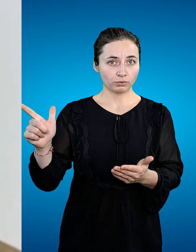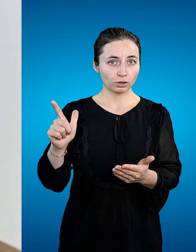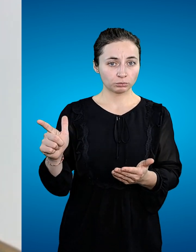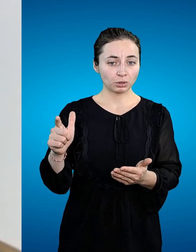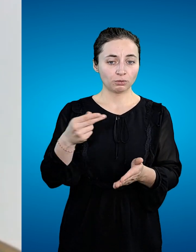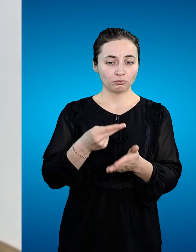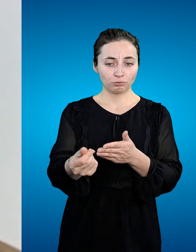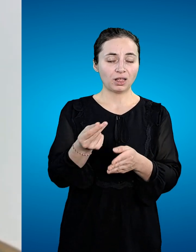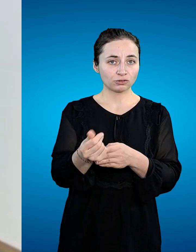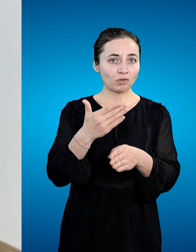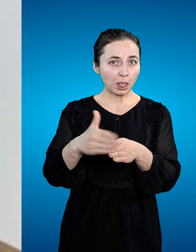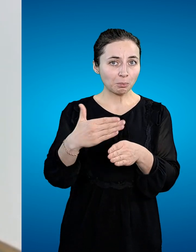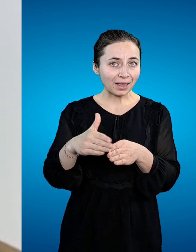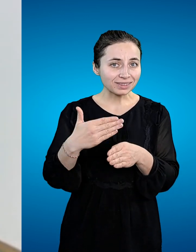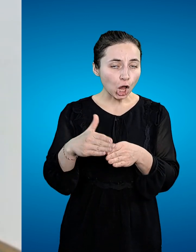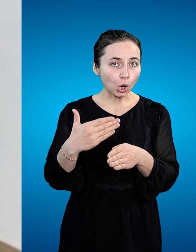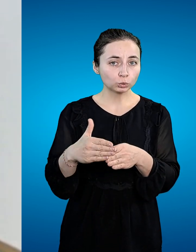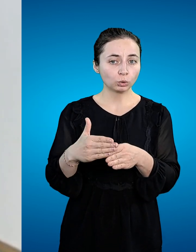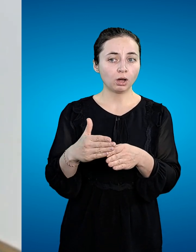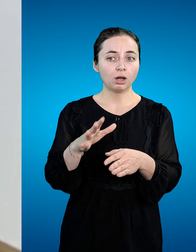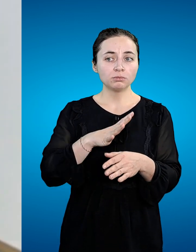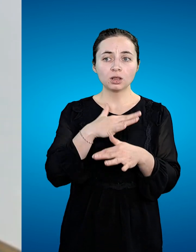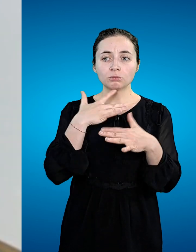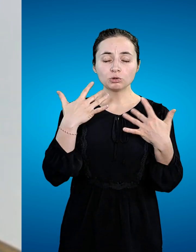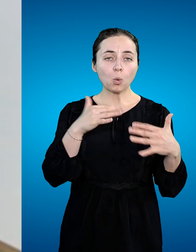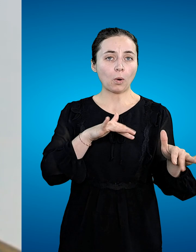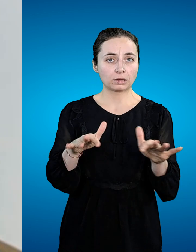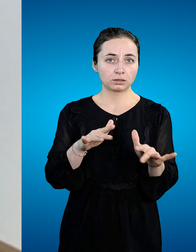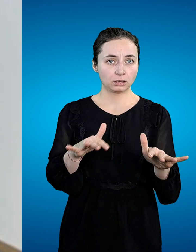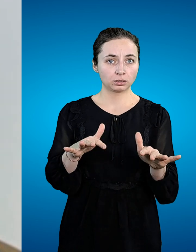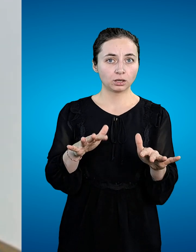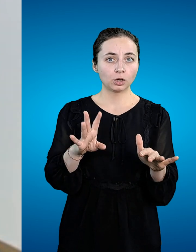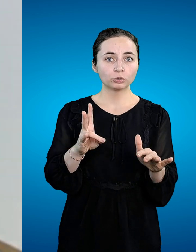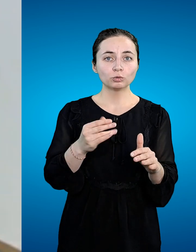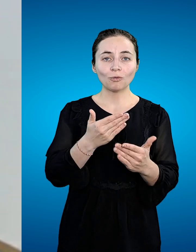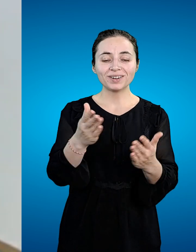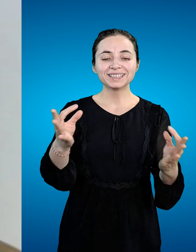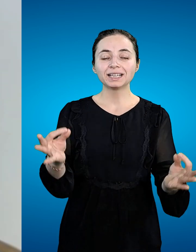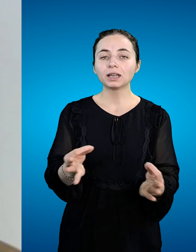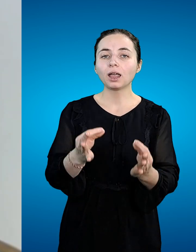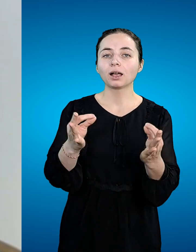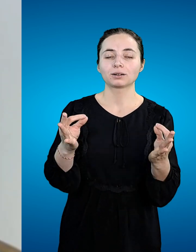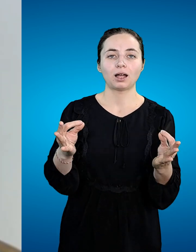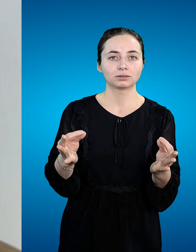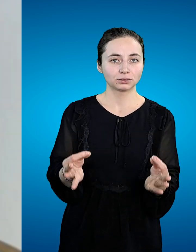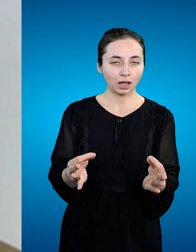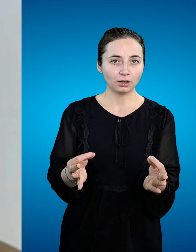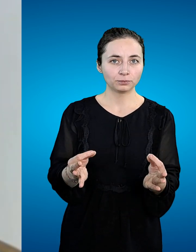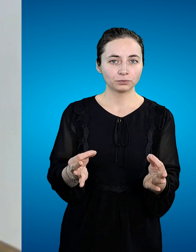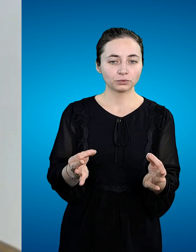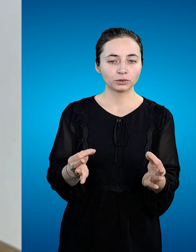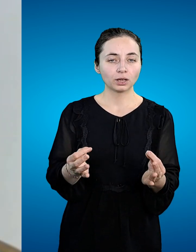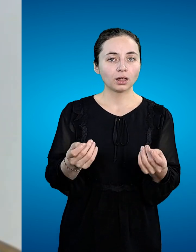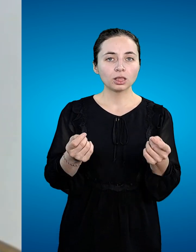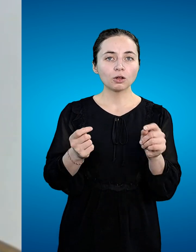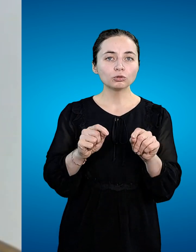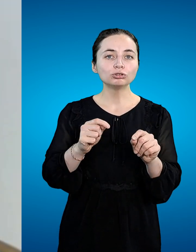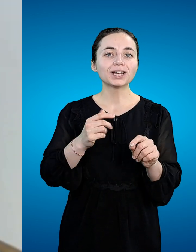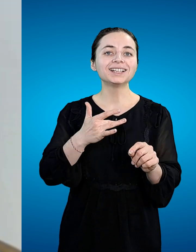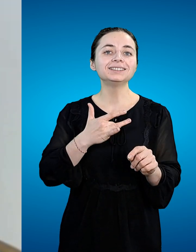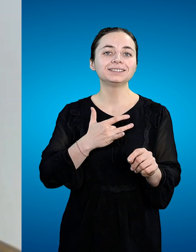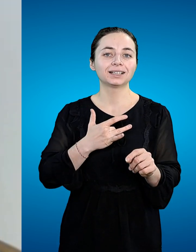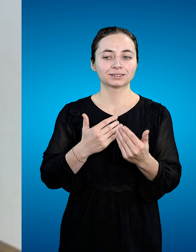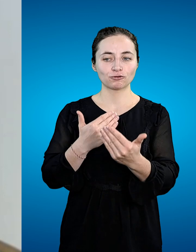ним выплачивали ипотеку. У вас было много дел, но вы никогда не